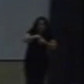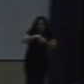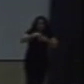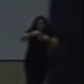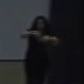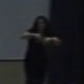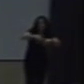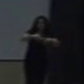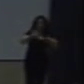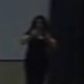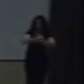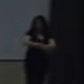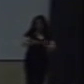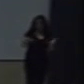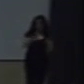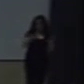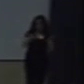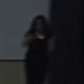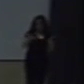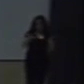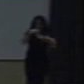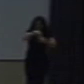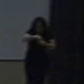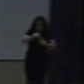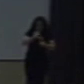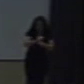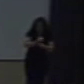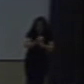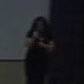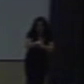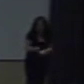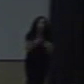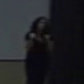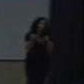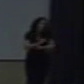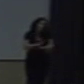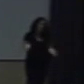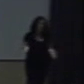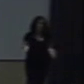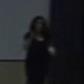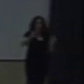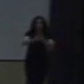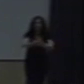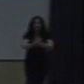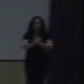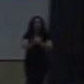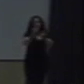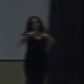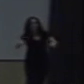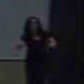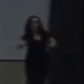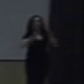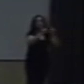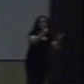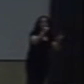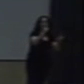de la nostra ADN, de la nostra missió, de les nostres responsabilitats. I això no té diferència entre públiques i privades. El que sí que